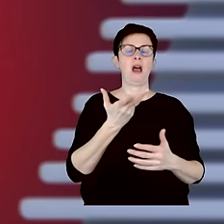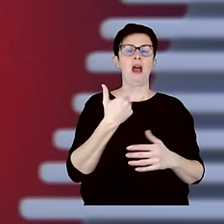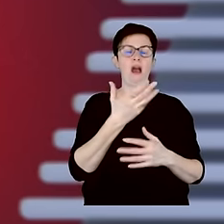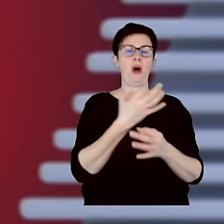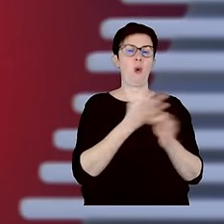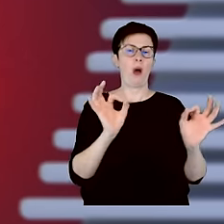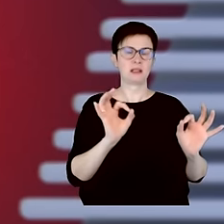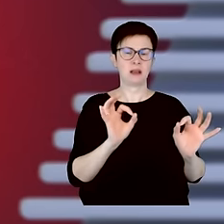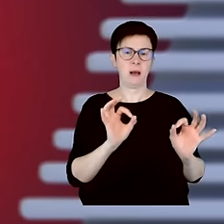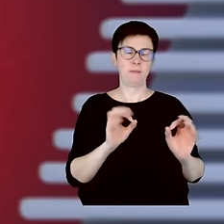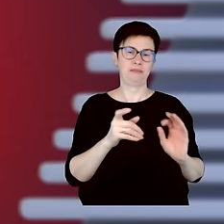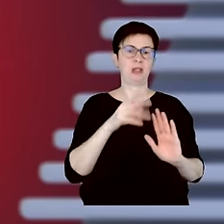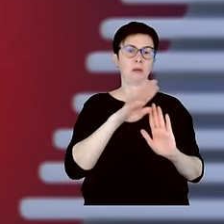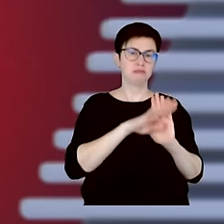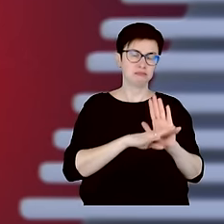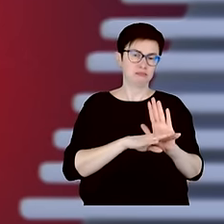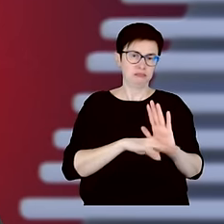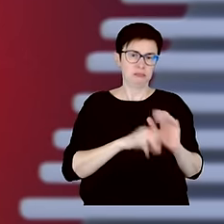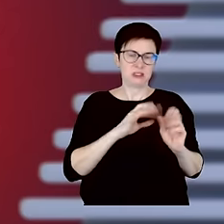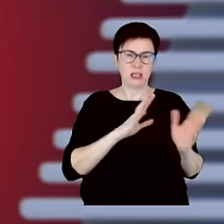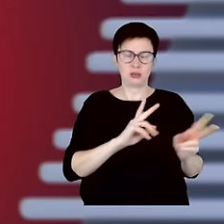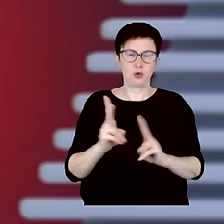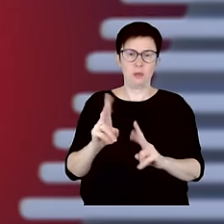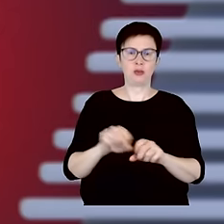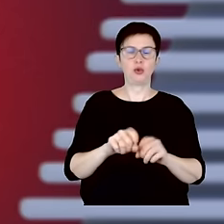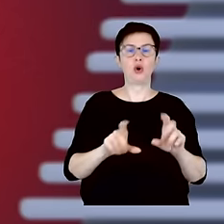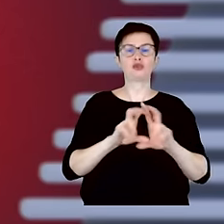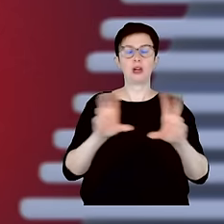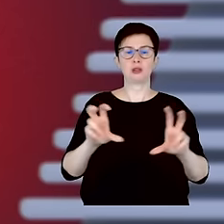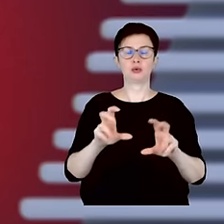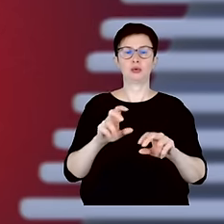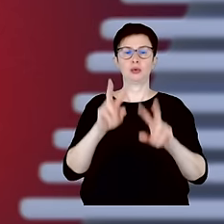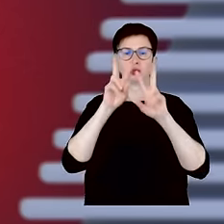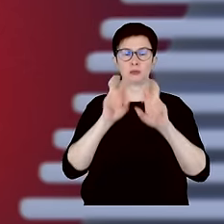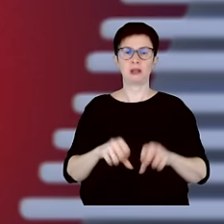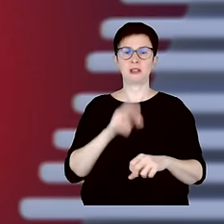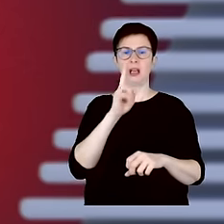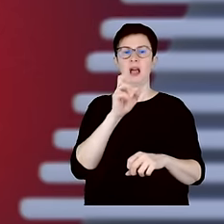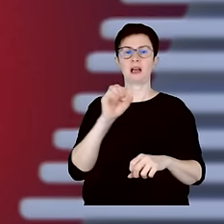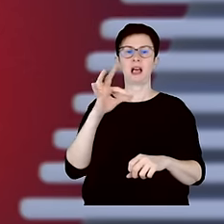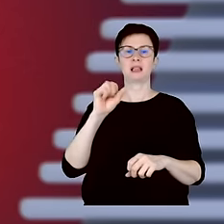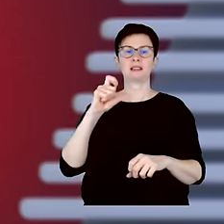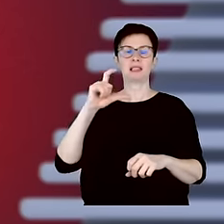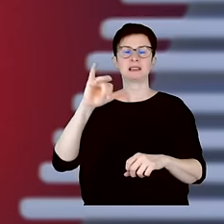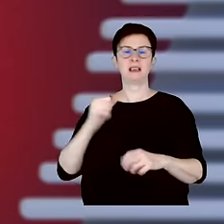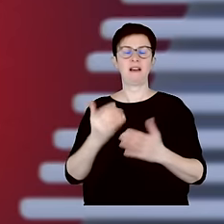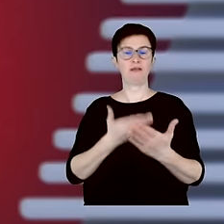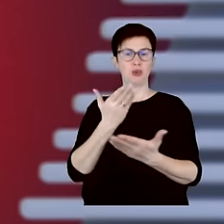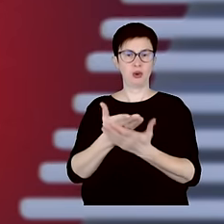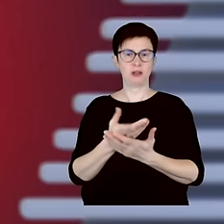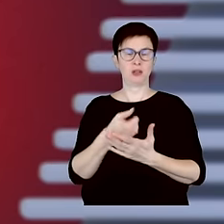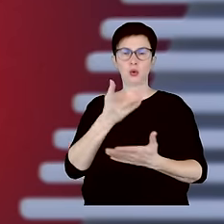standardem jest to, że do czasu rozpatrzenia już kasacji w tego typu sprawach nie stosuje